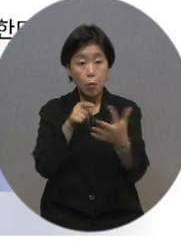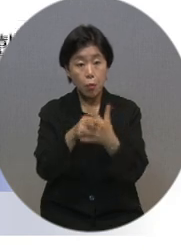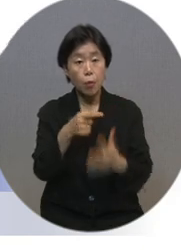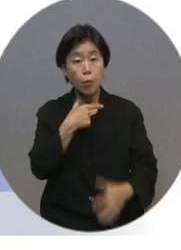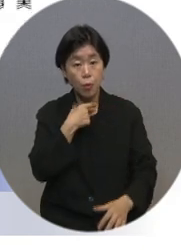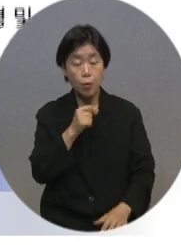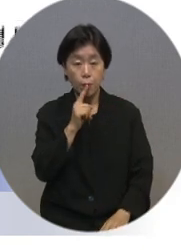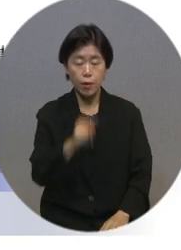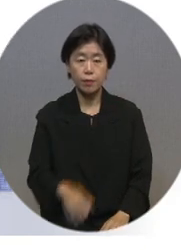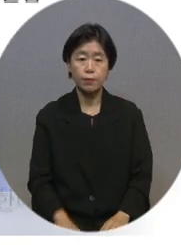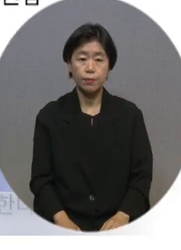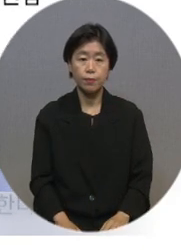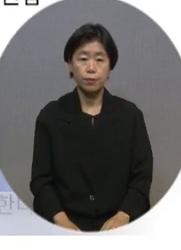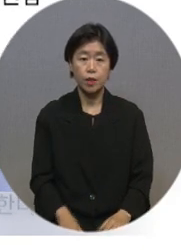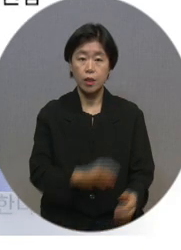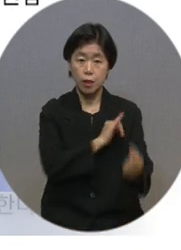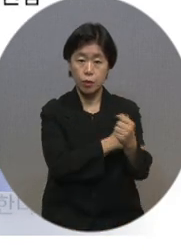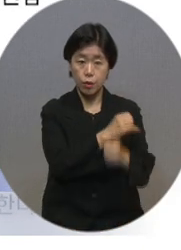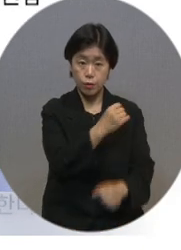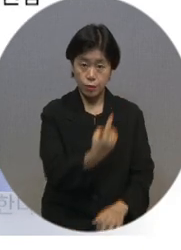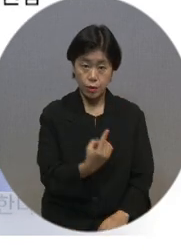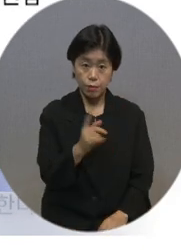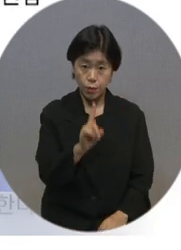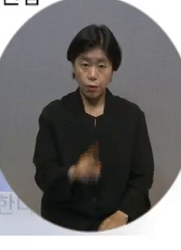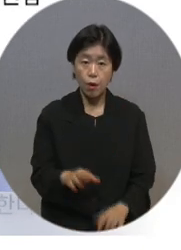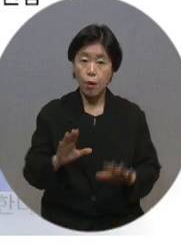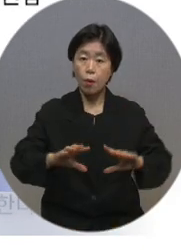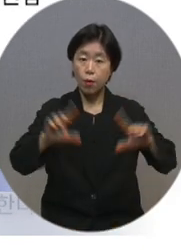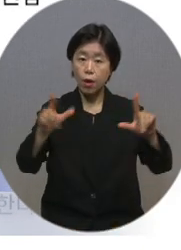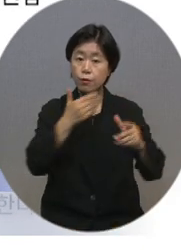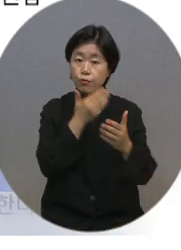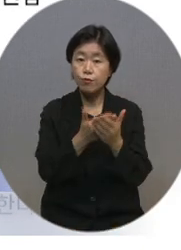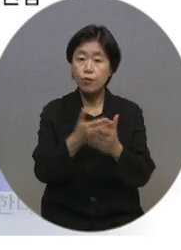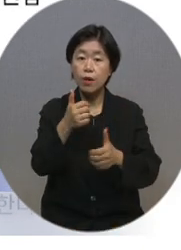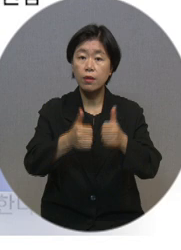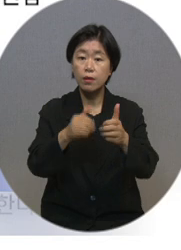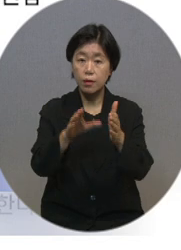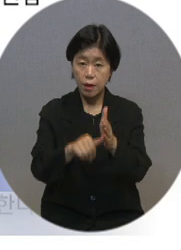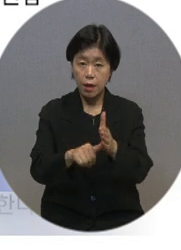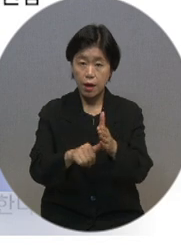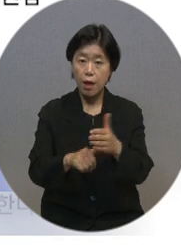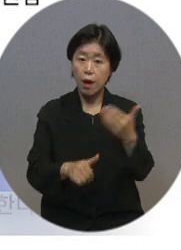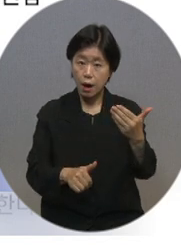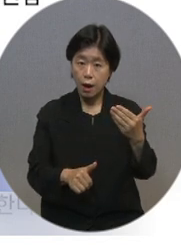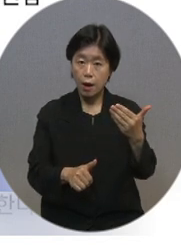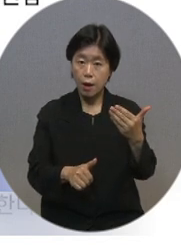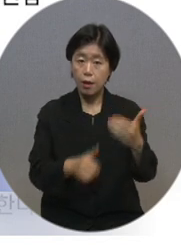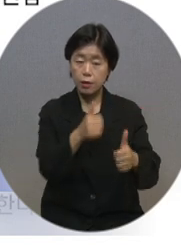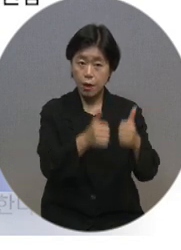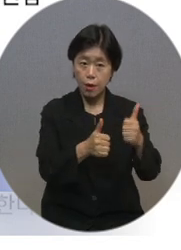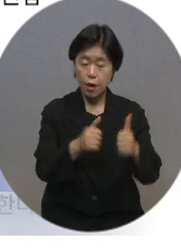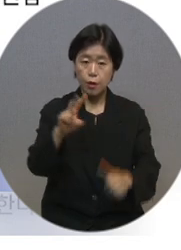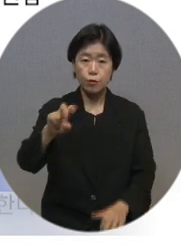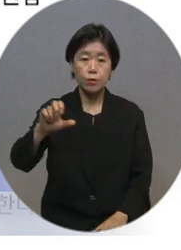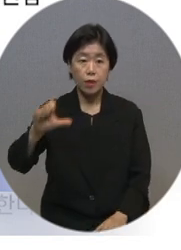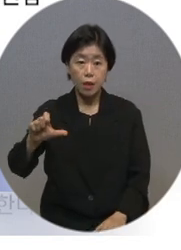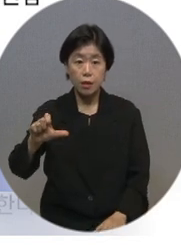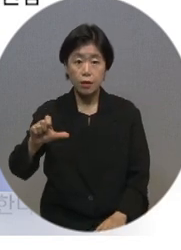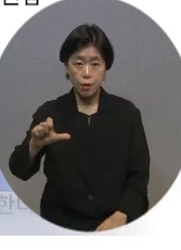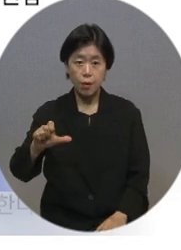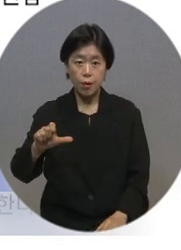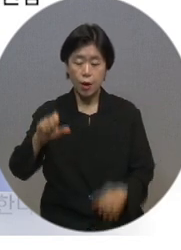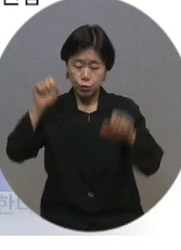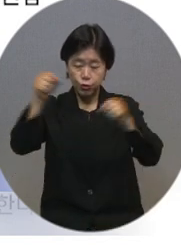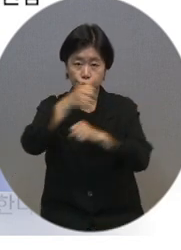말했습니다 한편 인권위는 올해 주요 경기대회 중 아홉개 대회에 25개 종목에 대한 모니터링을